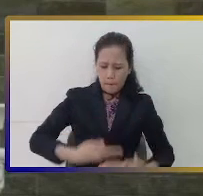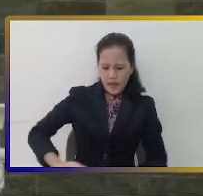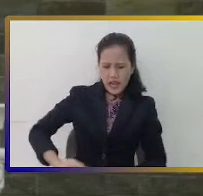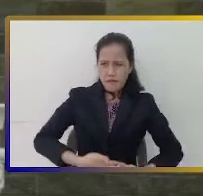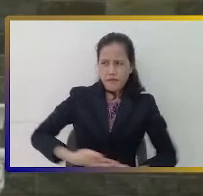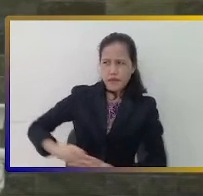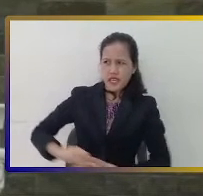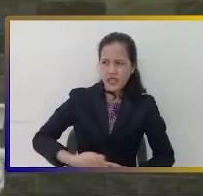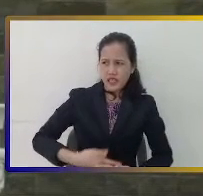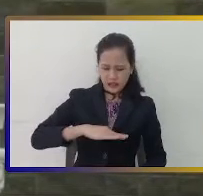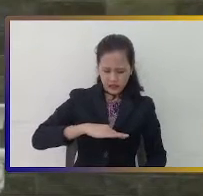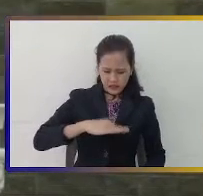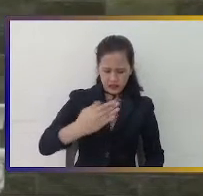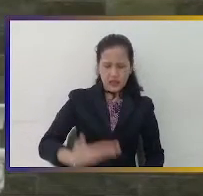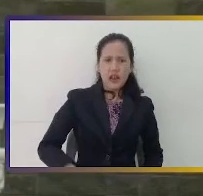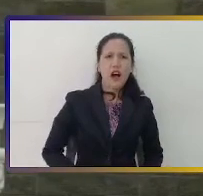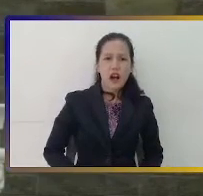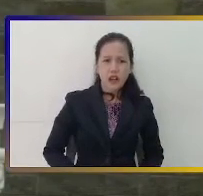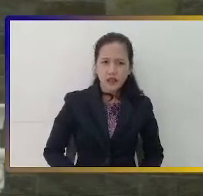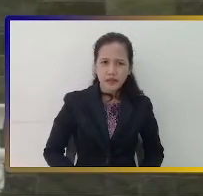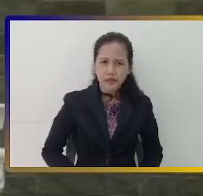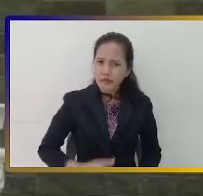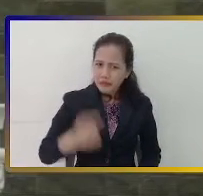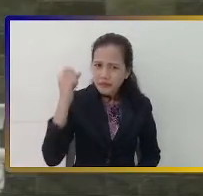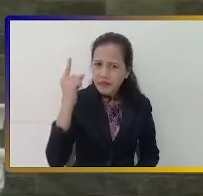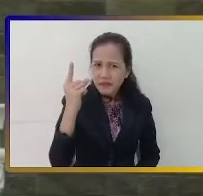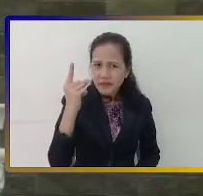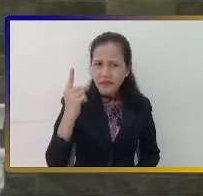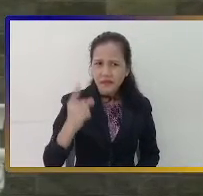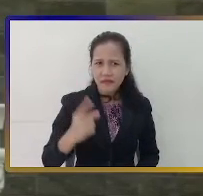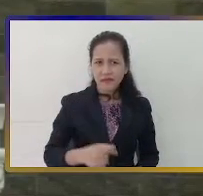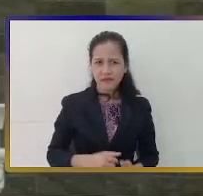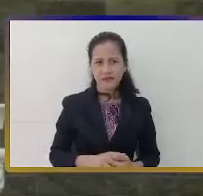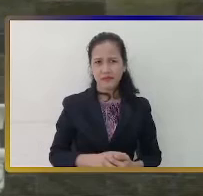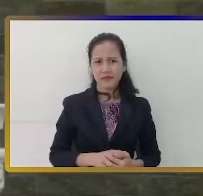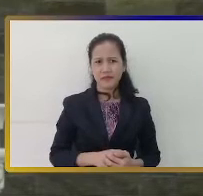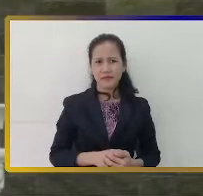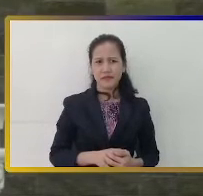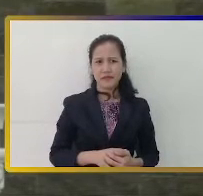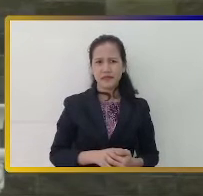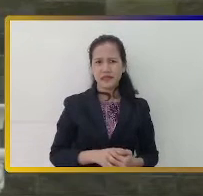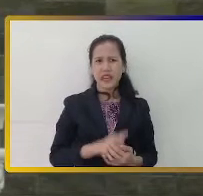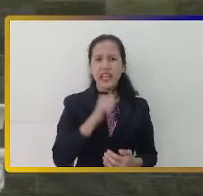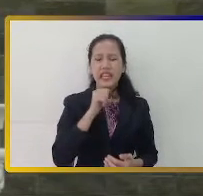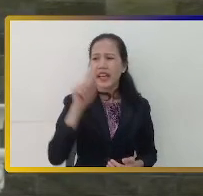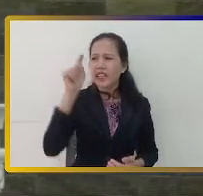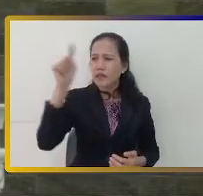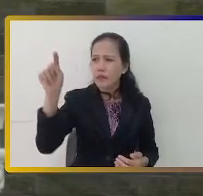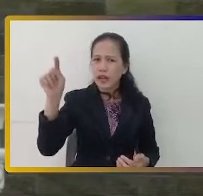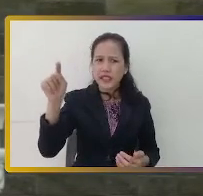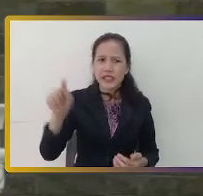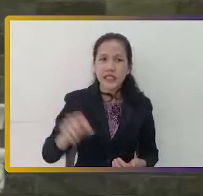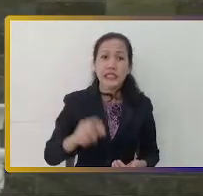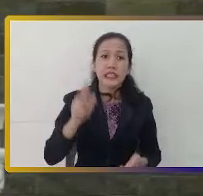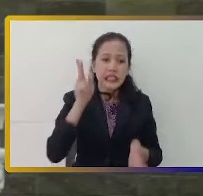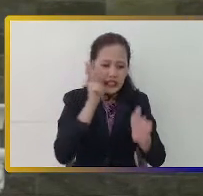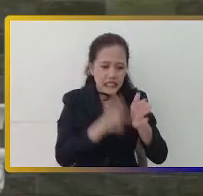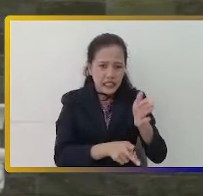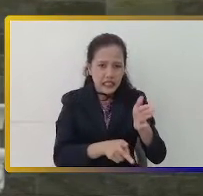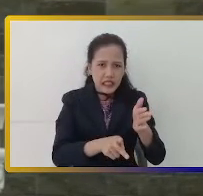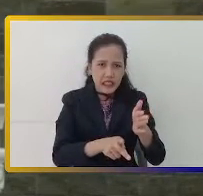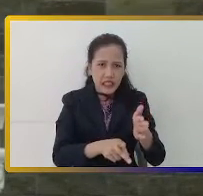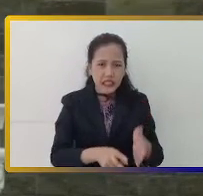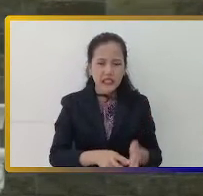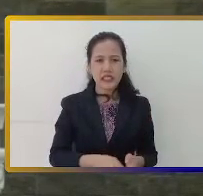You don't have the right po, na tanggalin mo ang buhay ng sanggol na nasa sinapupunan.